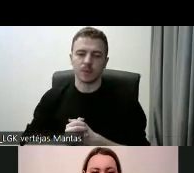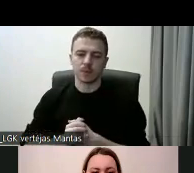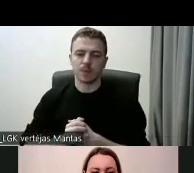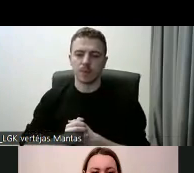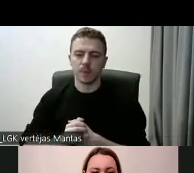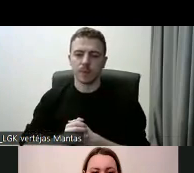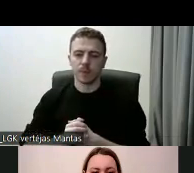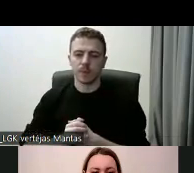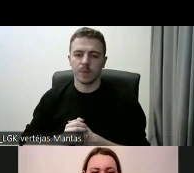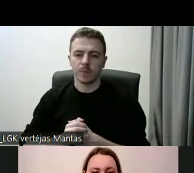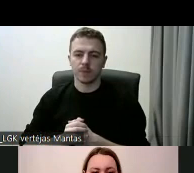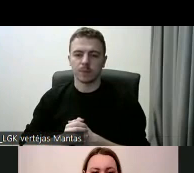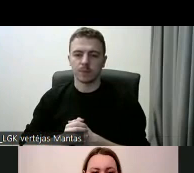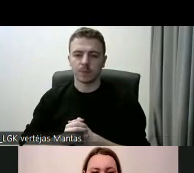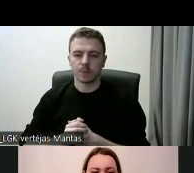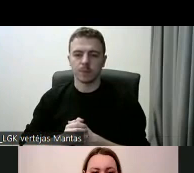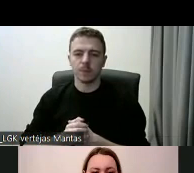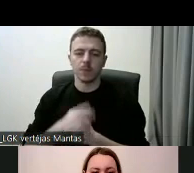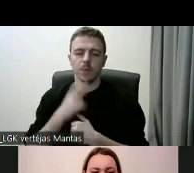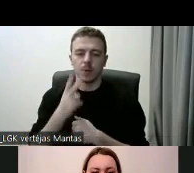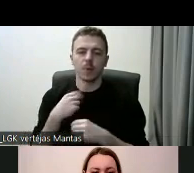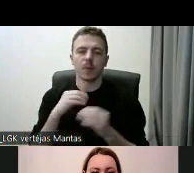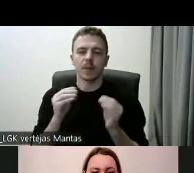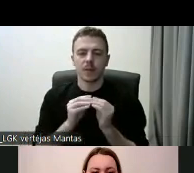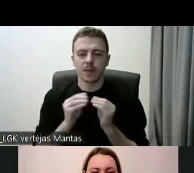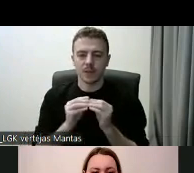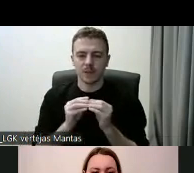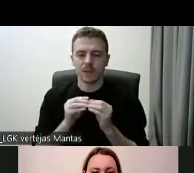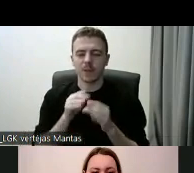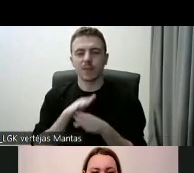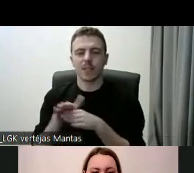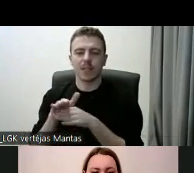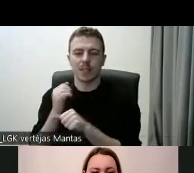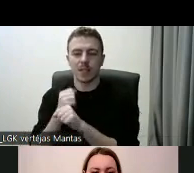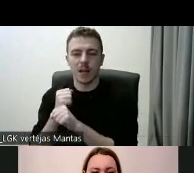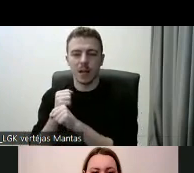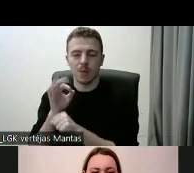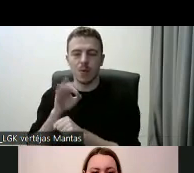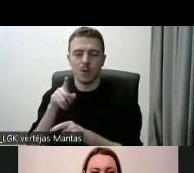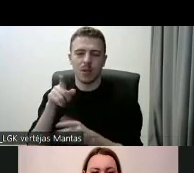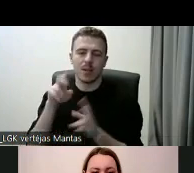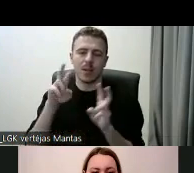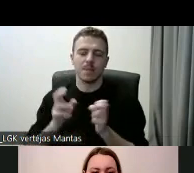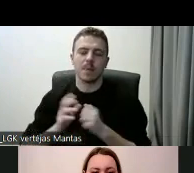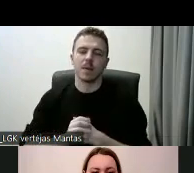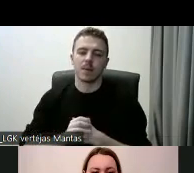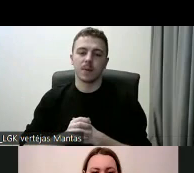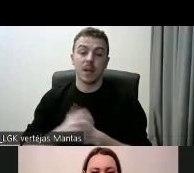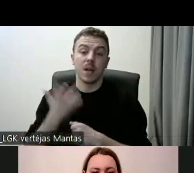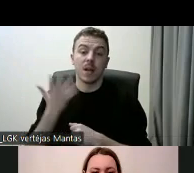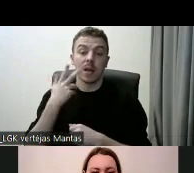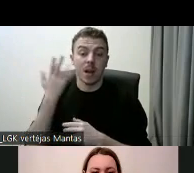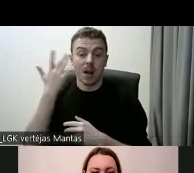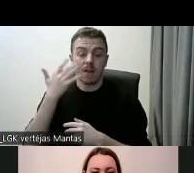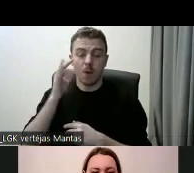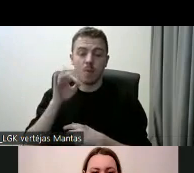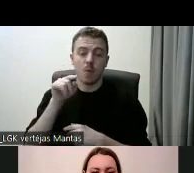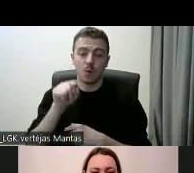kad vis viena būtų vykdomas darbas raštingumo tema. Taigi, kai galvojame apie tai,